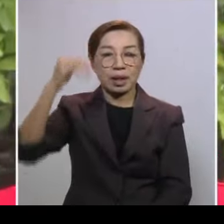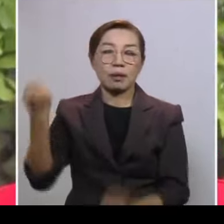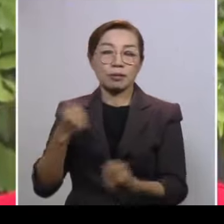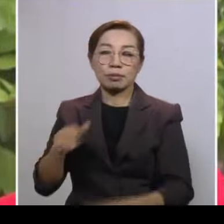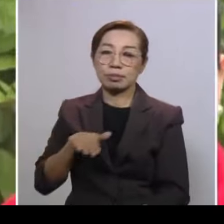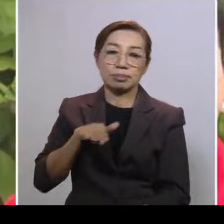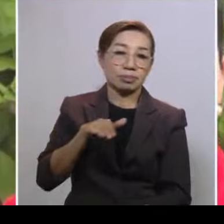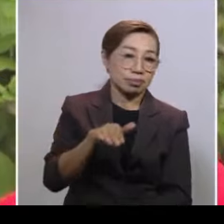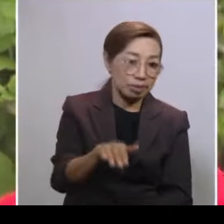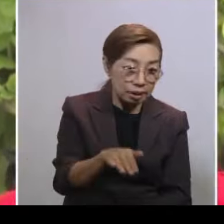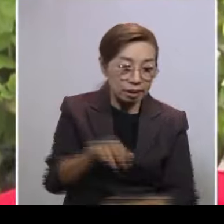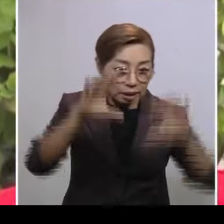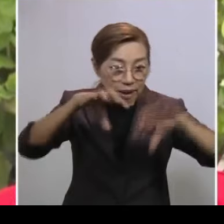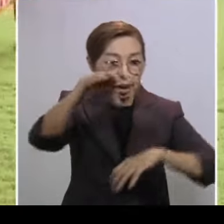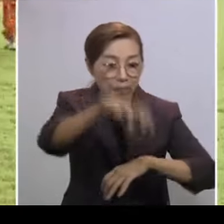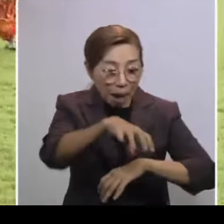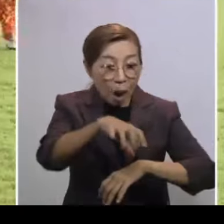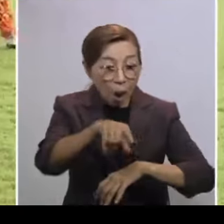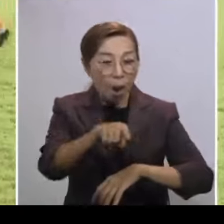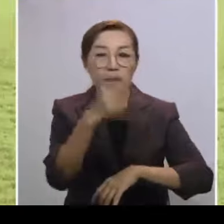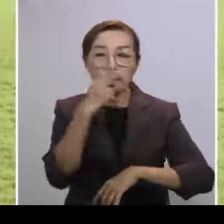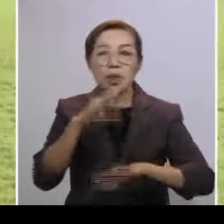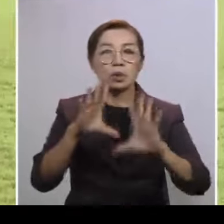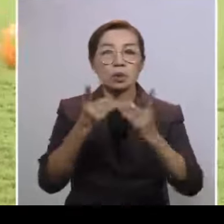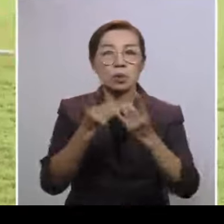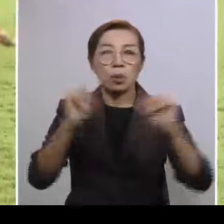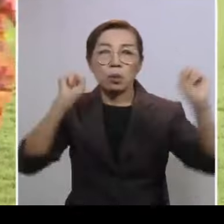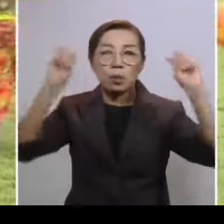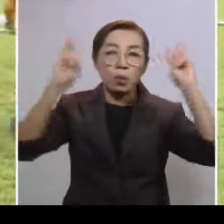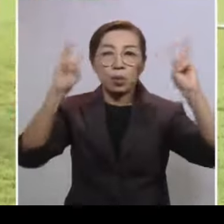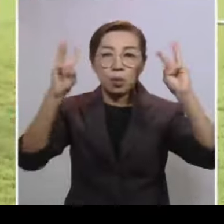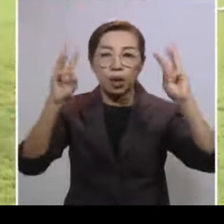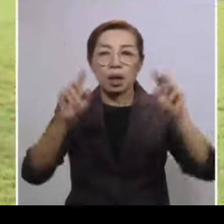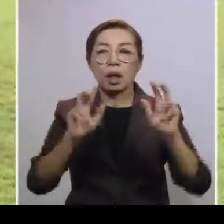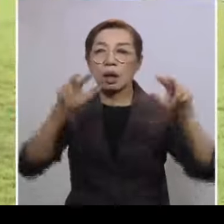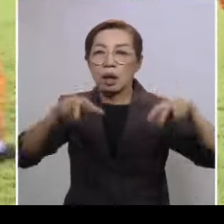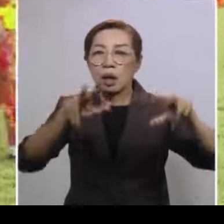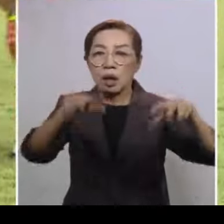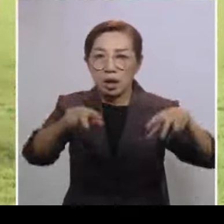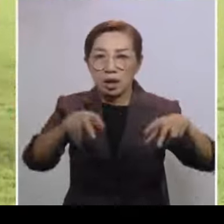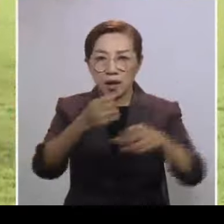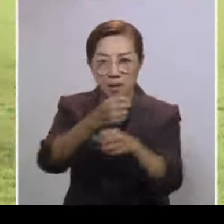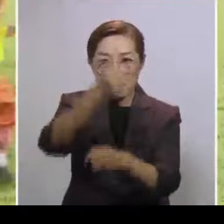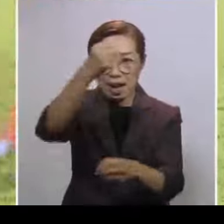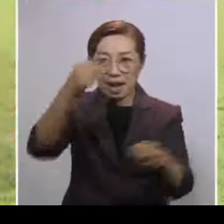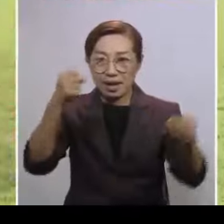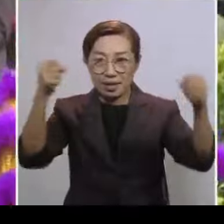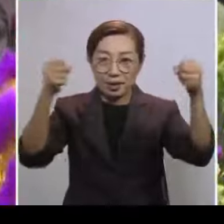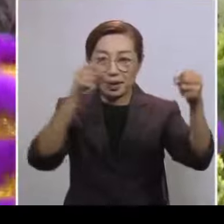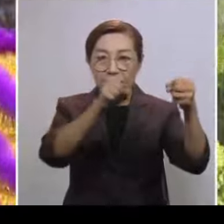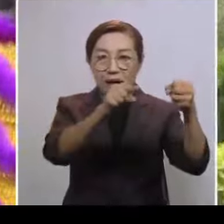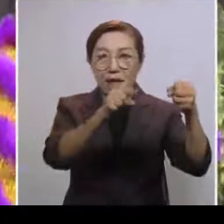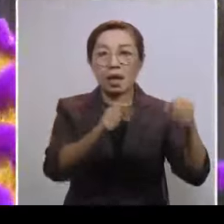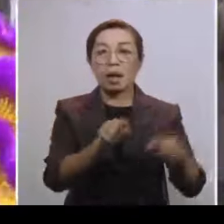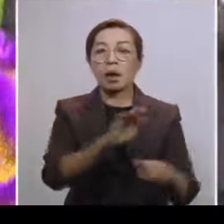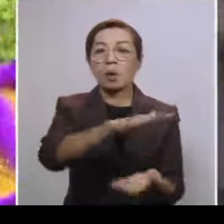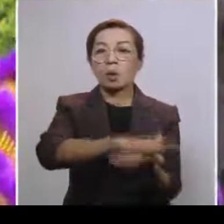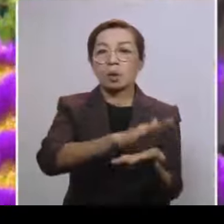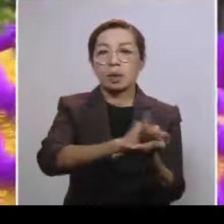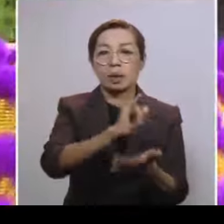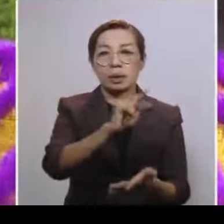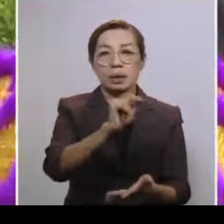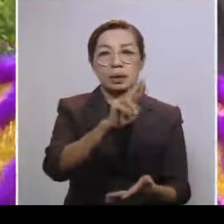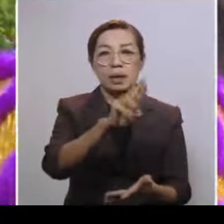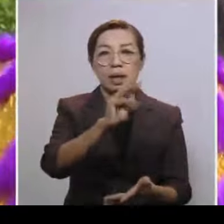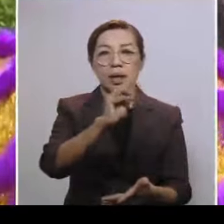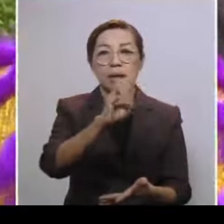รัฐบาลก็ได้ชมการแสดงจากชมรมเชิดสิงโตและมังกรก้าไม้จากนักเรียนโรงเรียนไตรมิตรวิทยาลัย